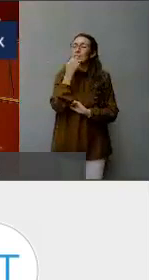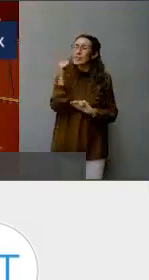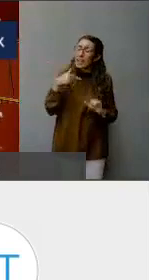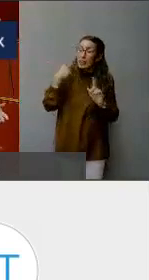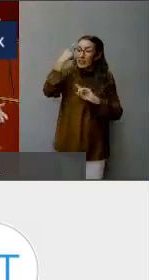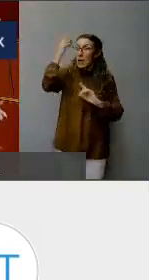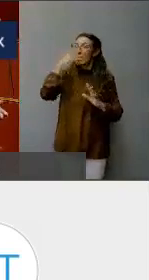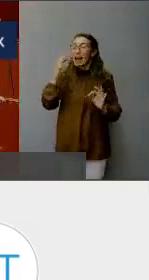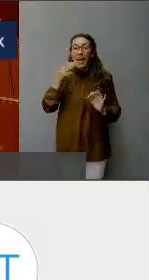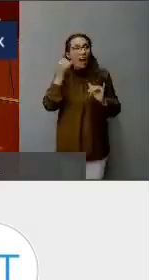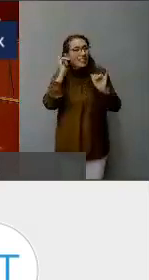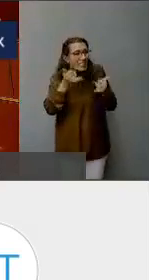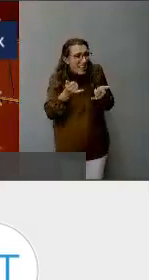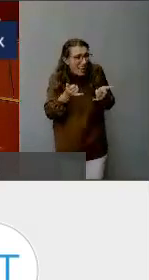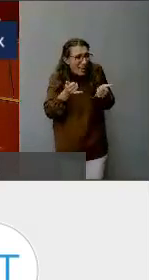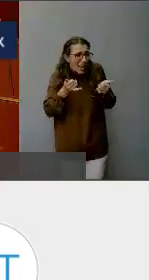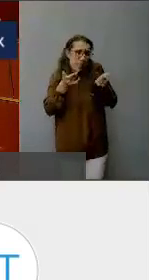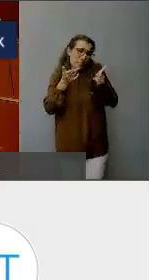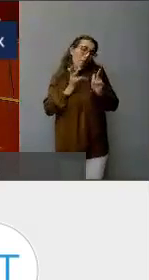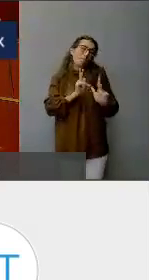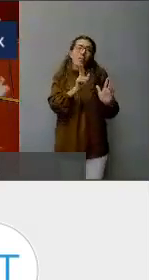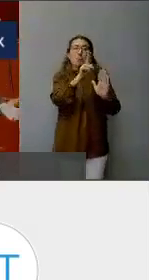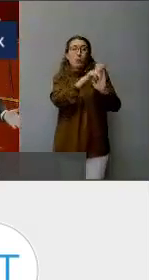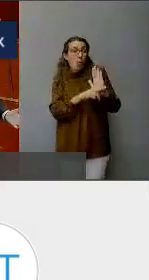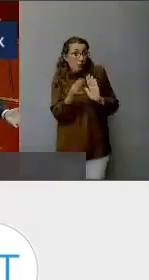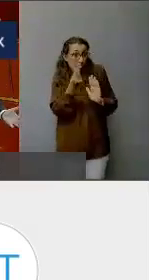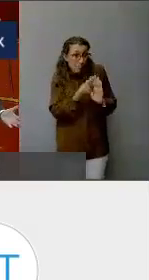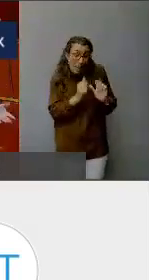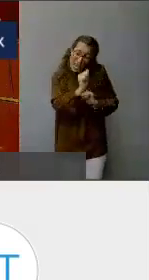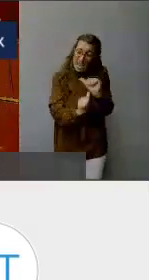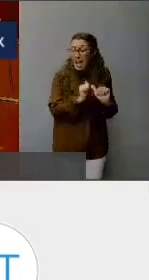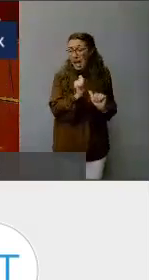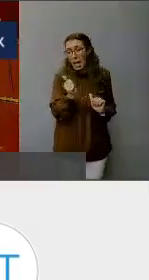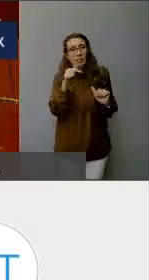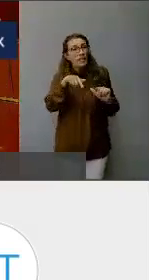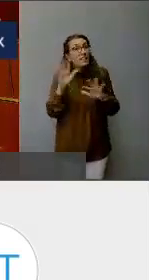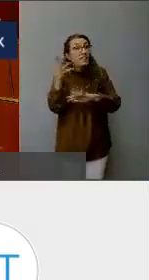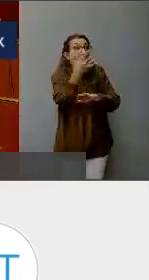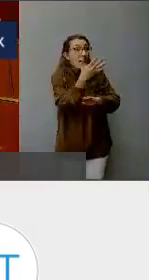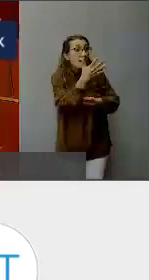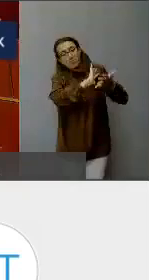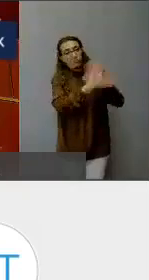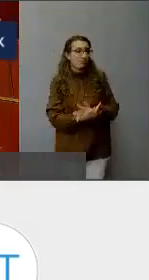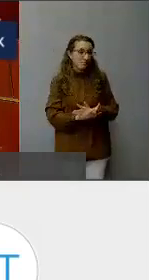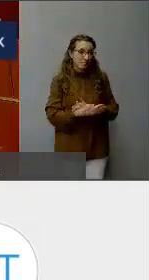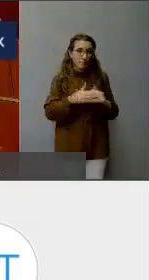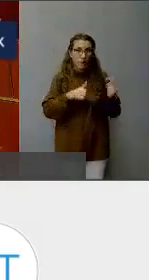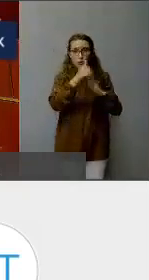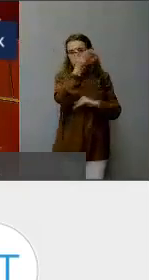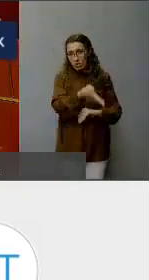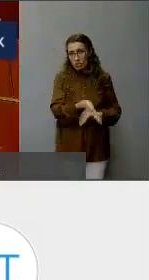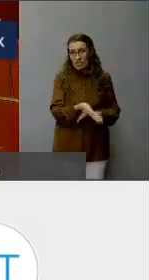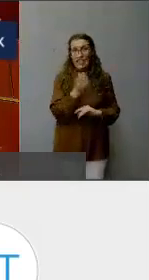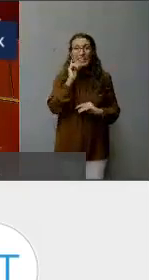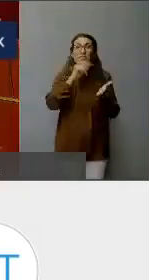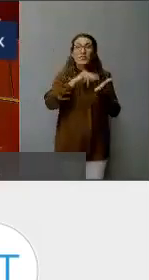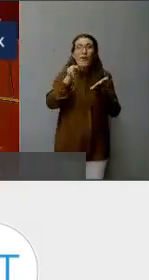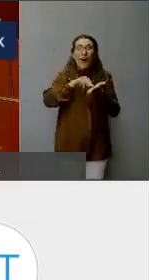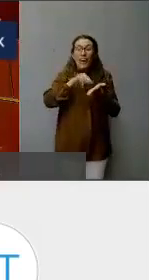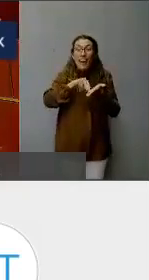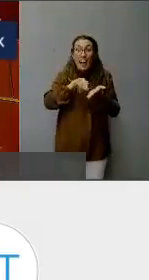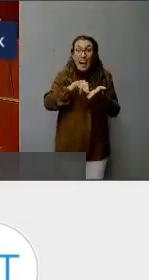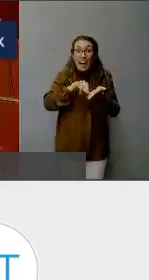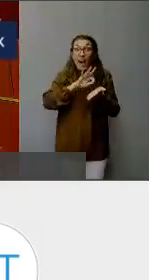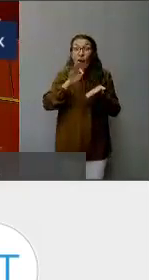siamo princi problema cambiamo il piano urbanistico dove si poteva fare dove c'era verde diventa cemento dove c'era una scuola o un